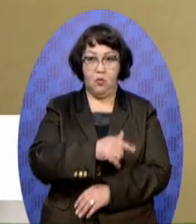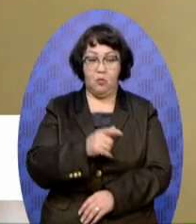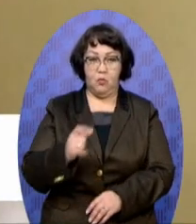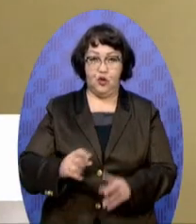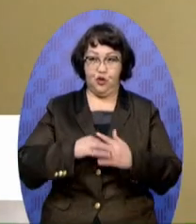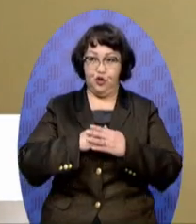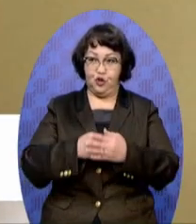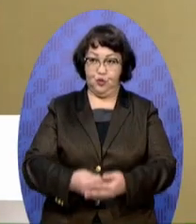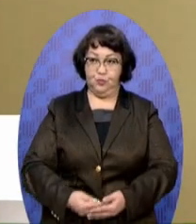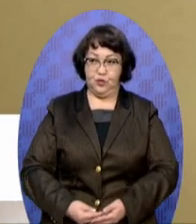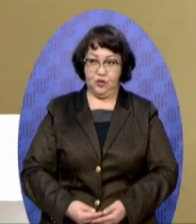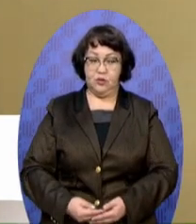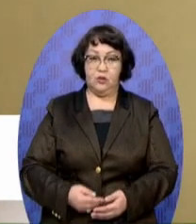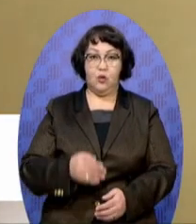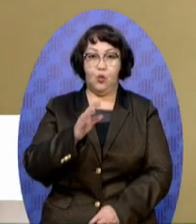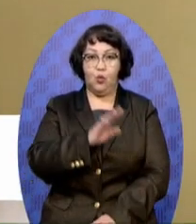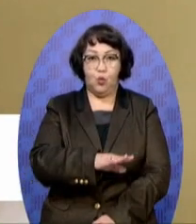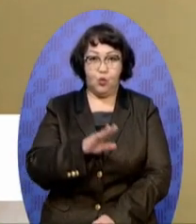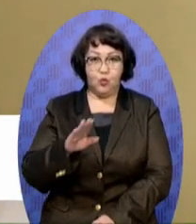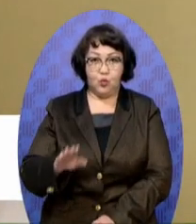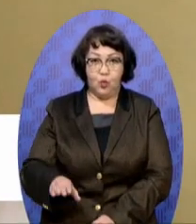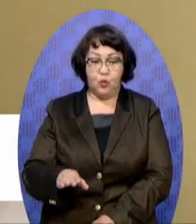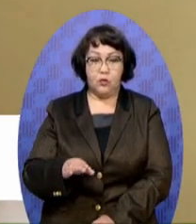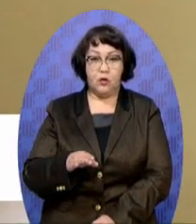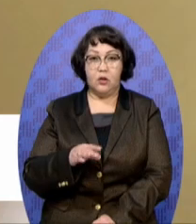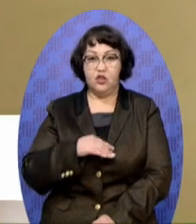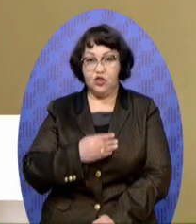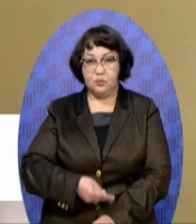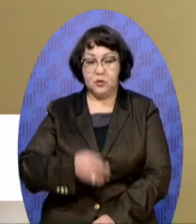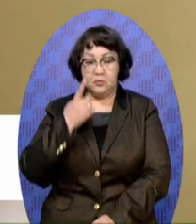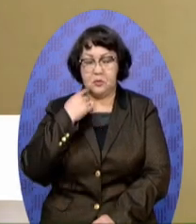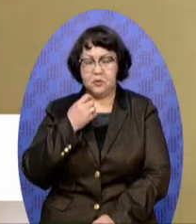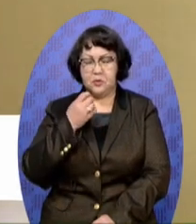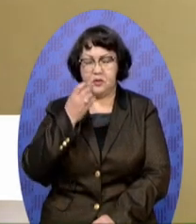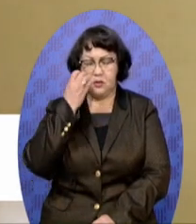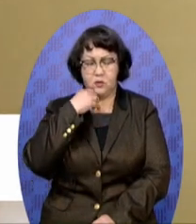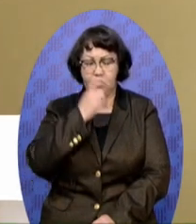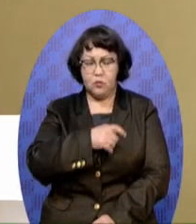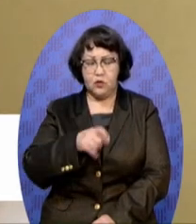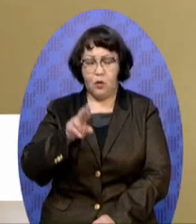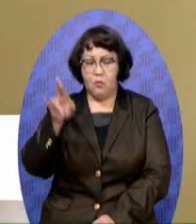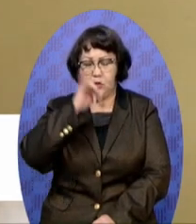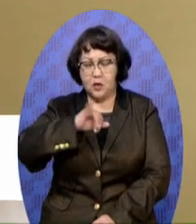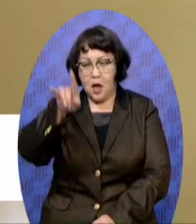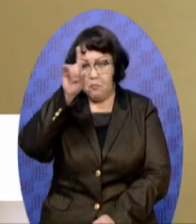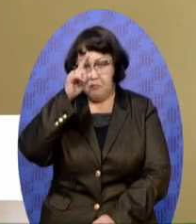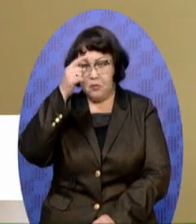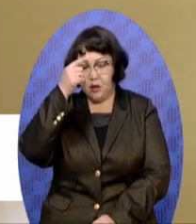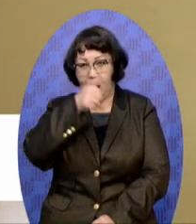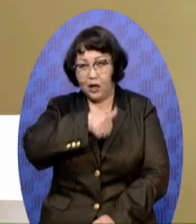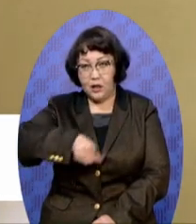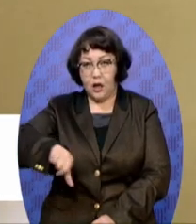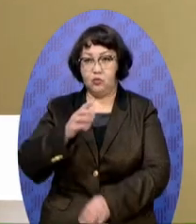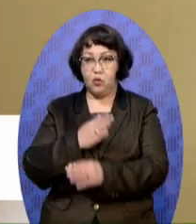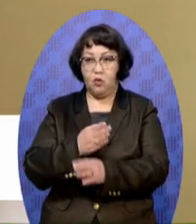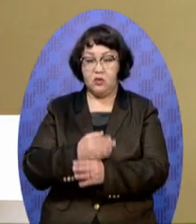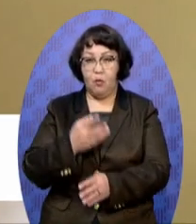жирэмсэн эмэгтэй хүүхдүүд настай хүмүүс нэг Японд имжлэхийн хэлгэжсэн буюу нэг хаалгаа нарсан